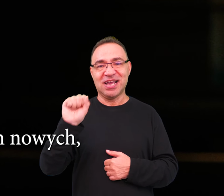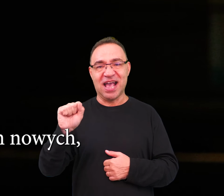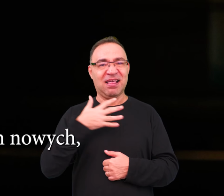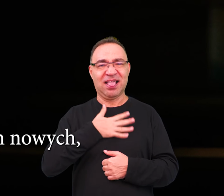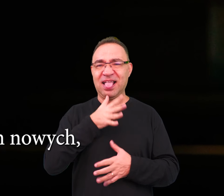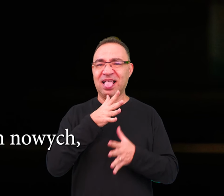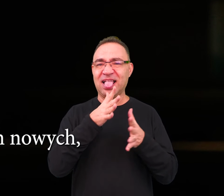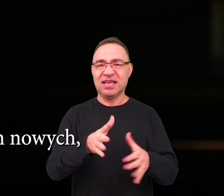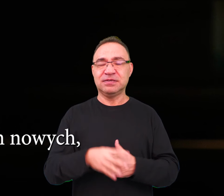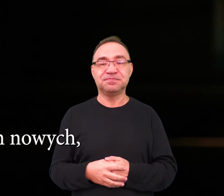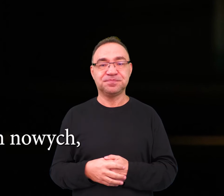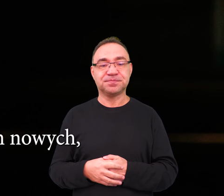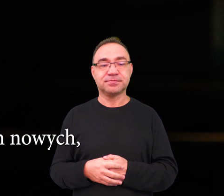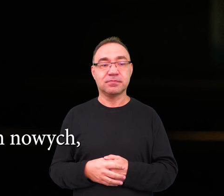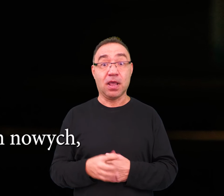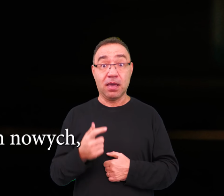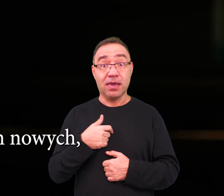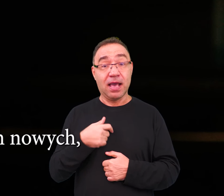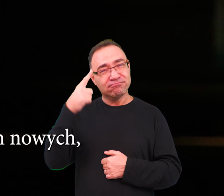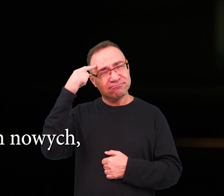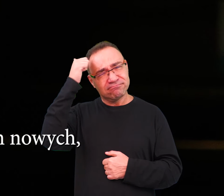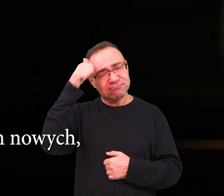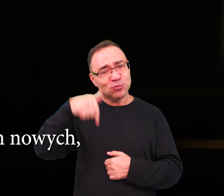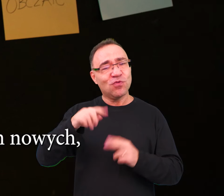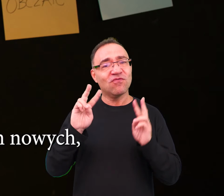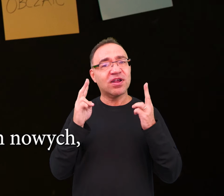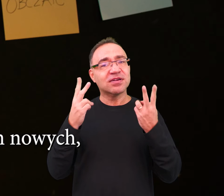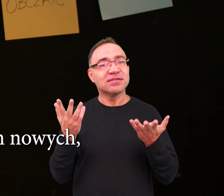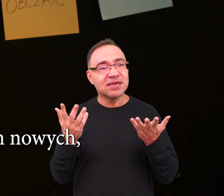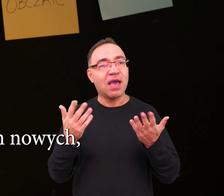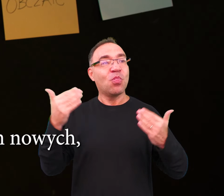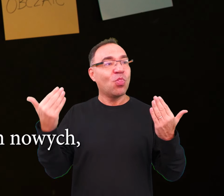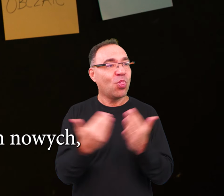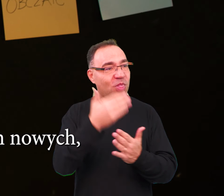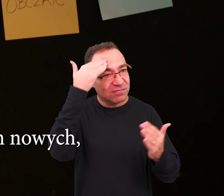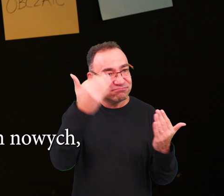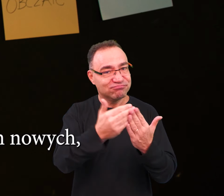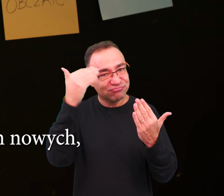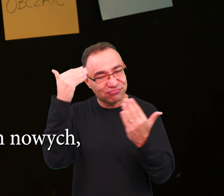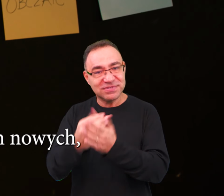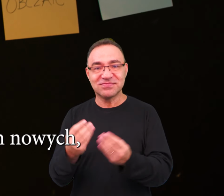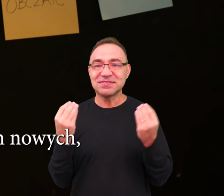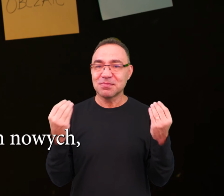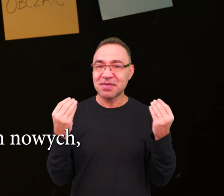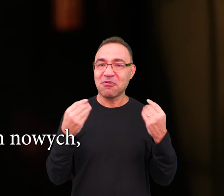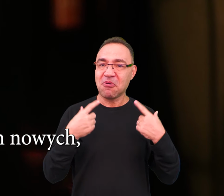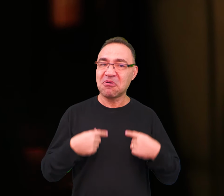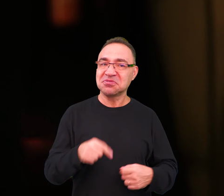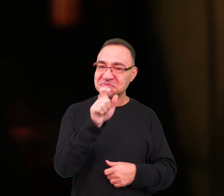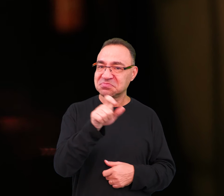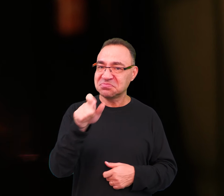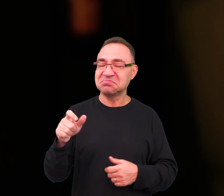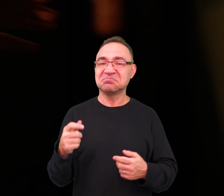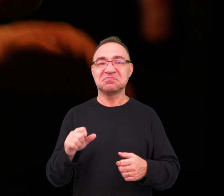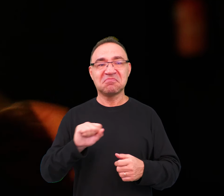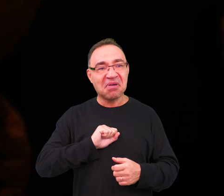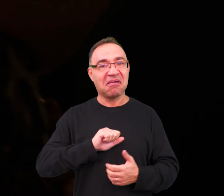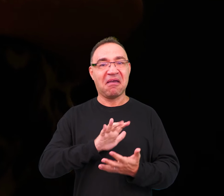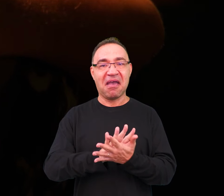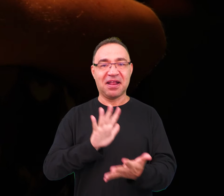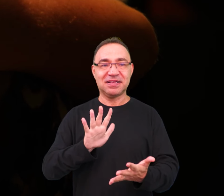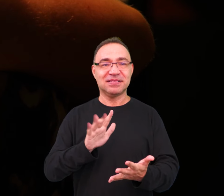To, co najbardziej wyniosę z tych warsztatów, to, że poznałem nowych ludzi. Nowych wspaniałych ludzi, nowe wspaniałe osobowości i to